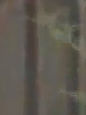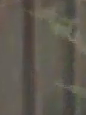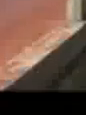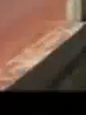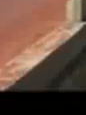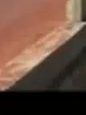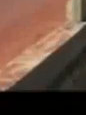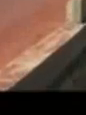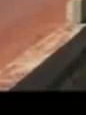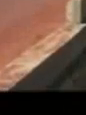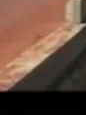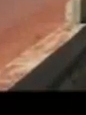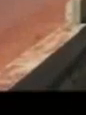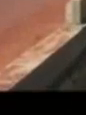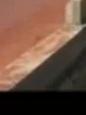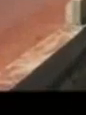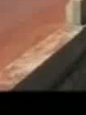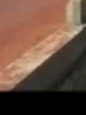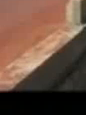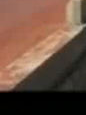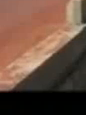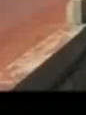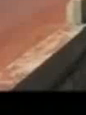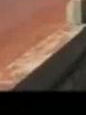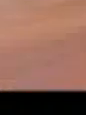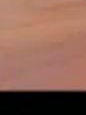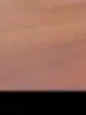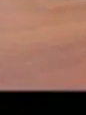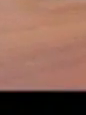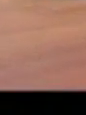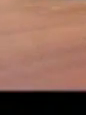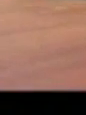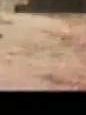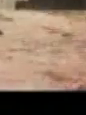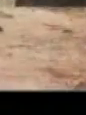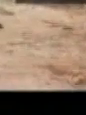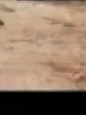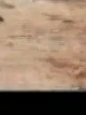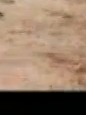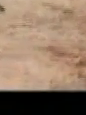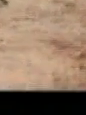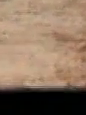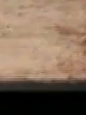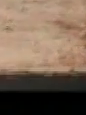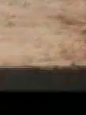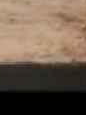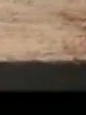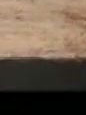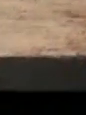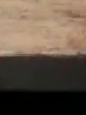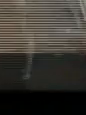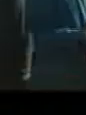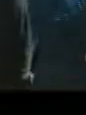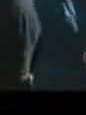Doté d'une voirie saine et moderne résultant de la force créatrice d'un gouvernement provincial qui aime faire bouger les choses, la ville de Likasi est à